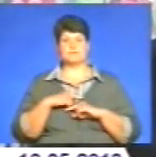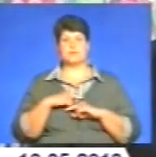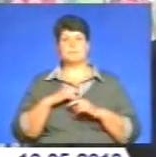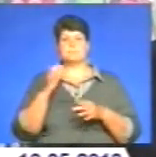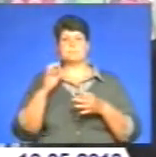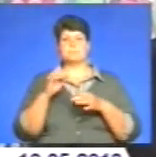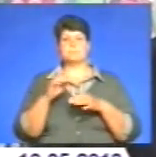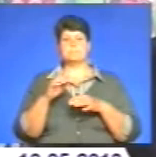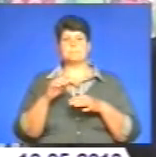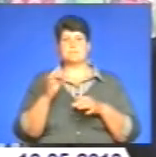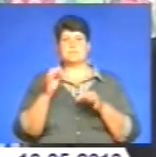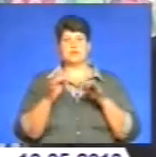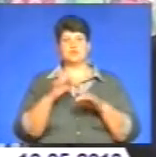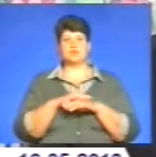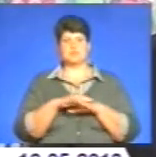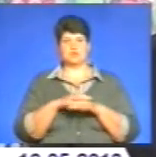природничо-математичної